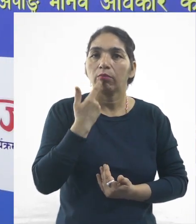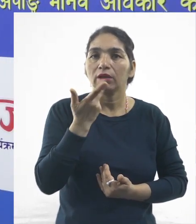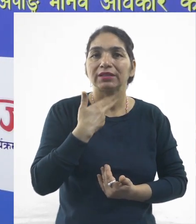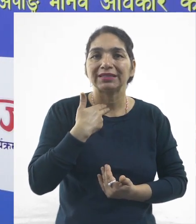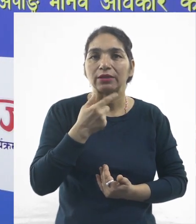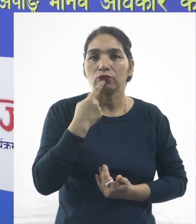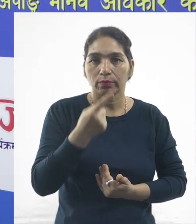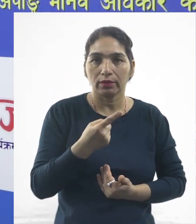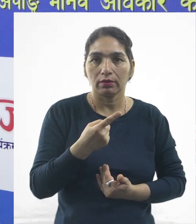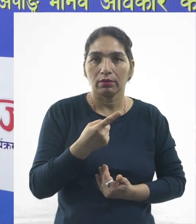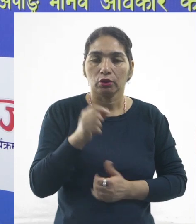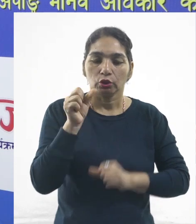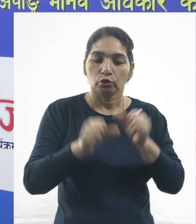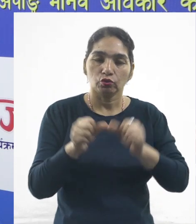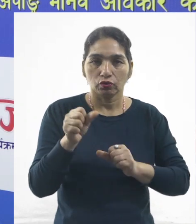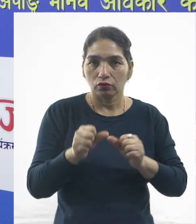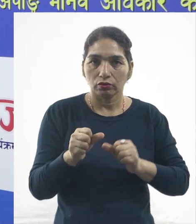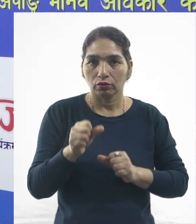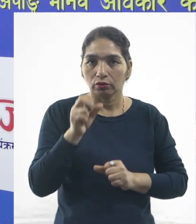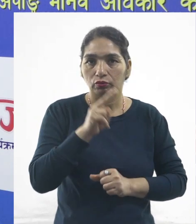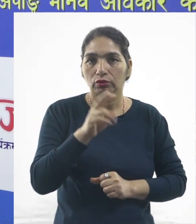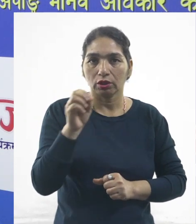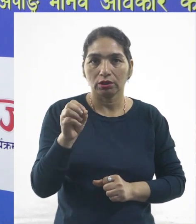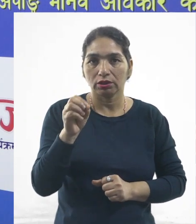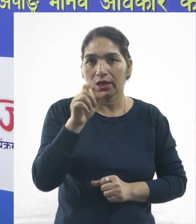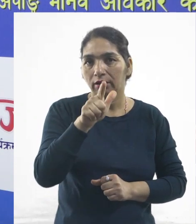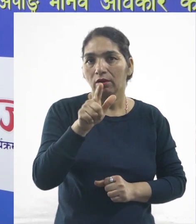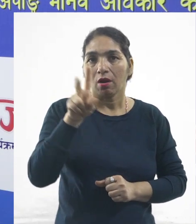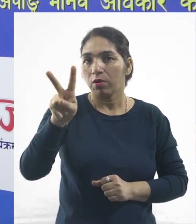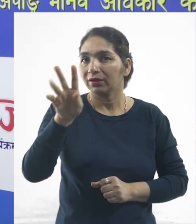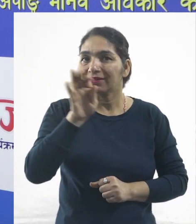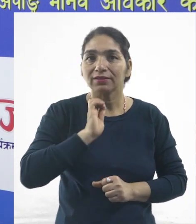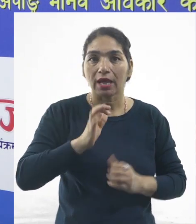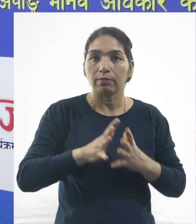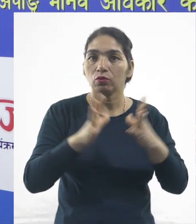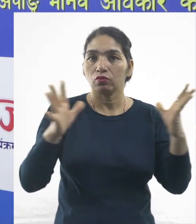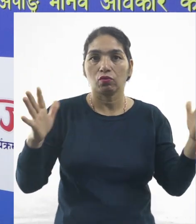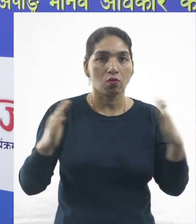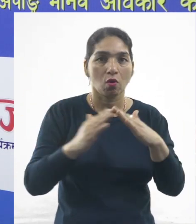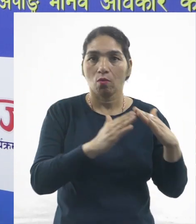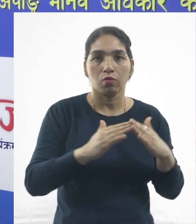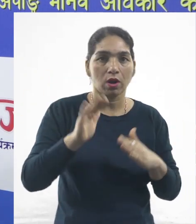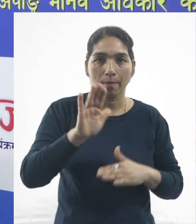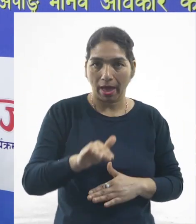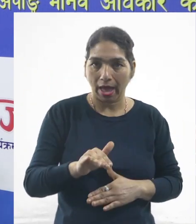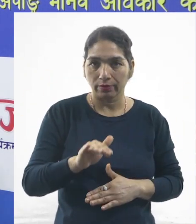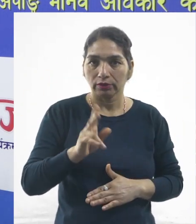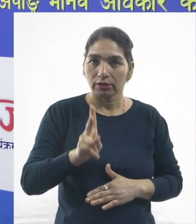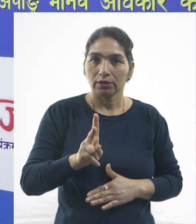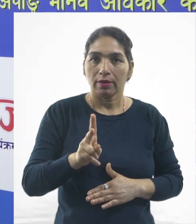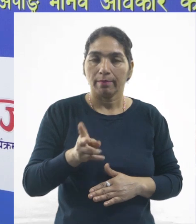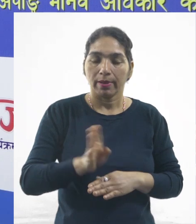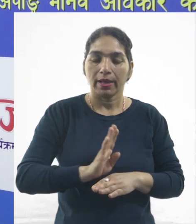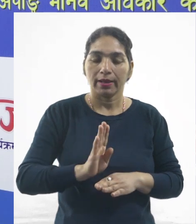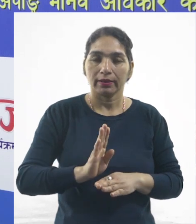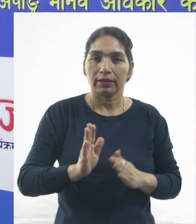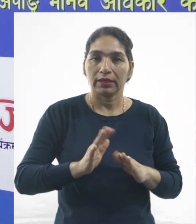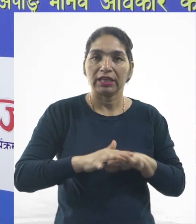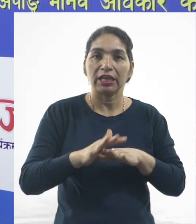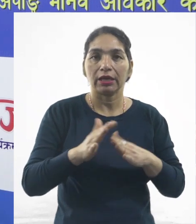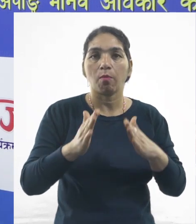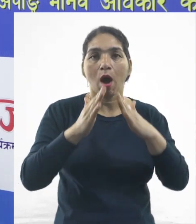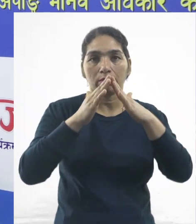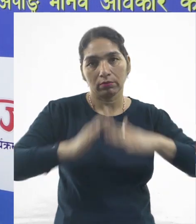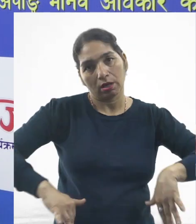भने जुन 2072 सालमा नेपालमा ठुलो भूकम्प आयो होइन, भूकम्पले धेरै भवनहरू क्षति भयो,